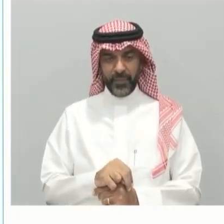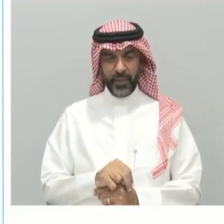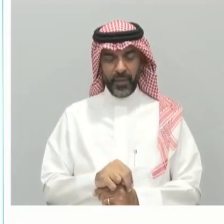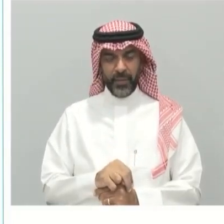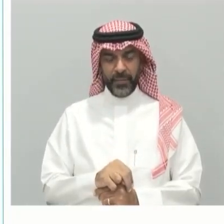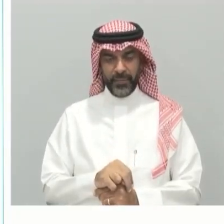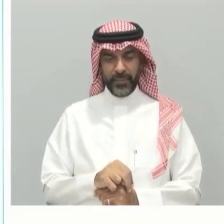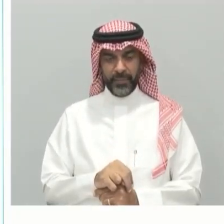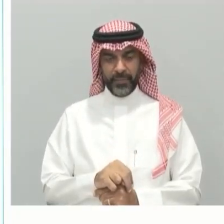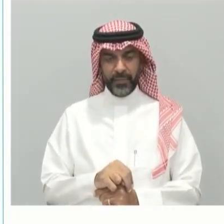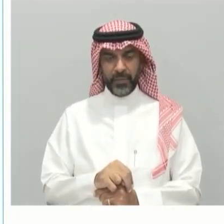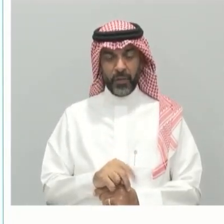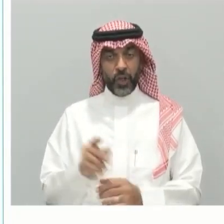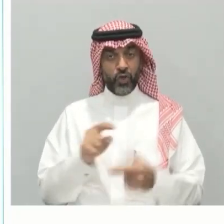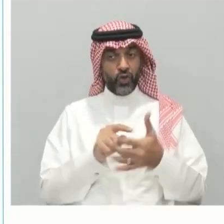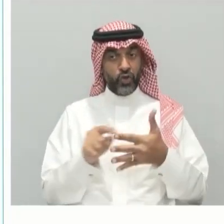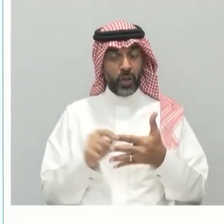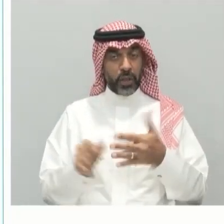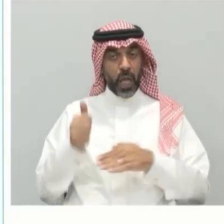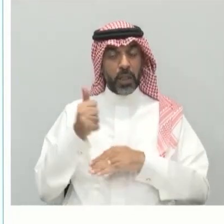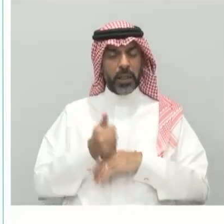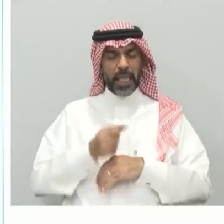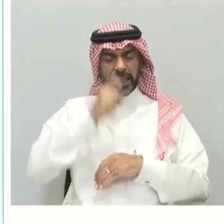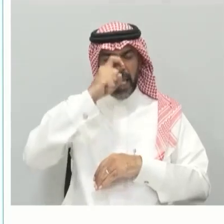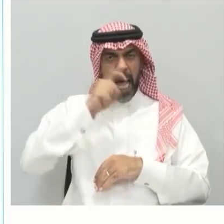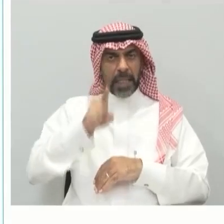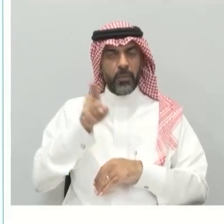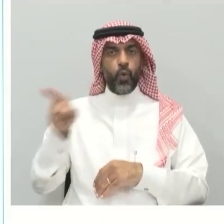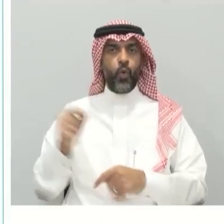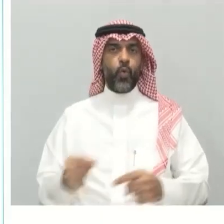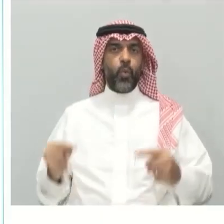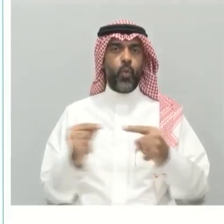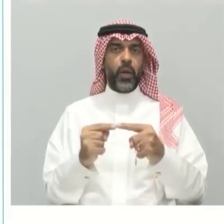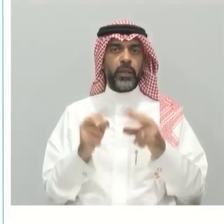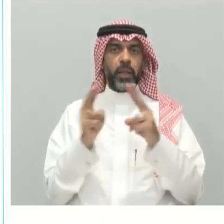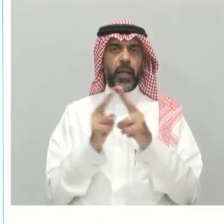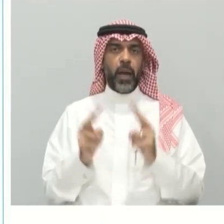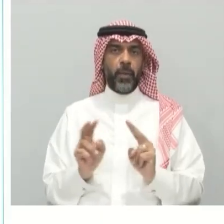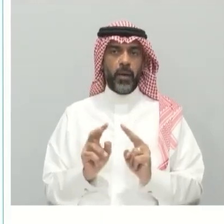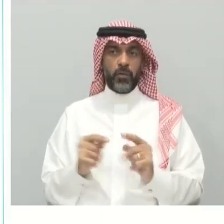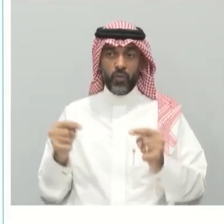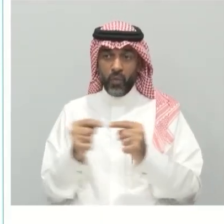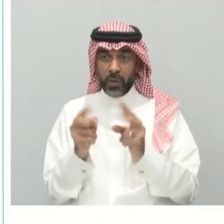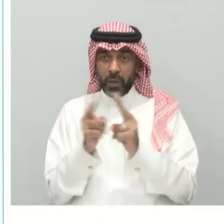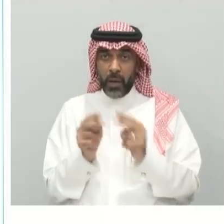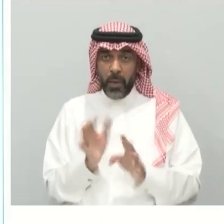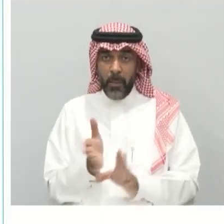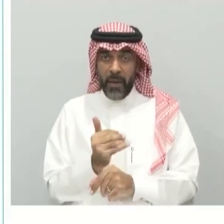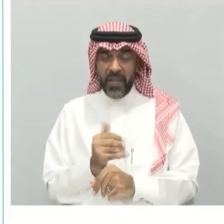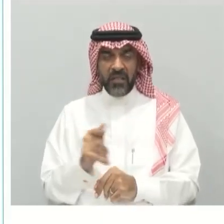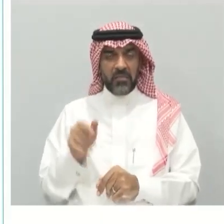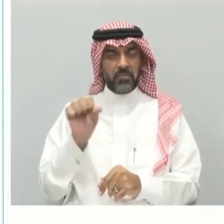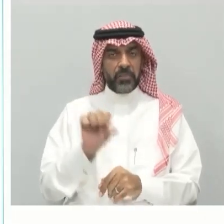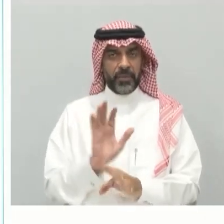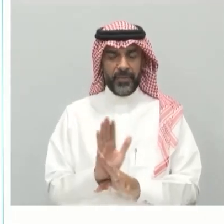تنقل الالكترونات فهنا شرط اساسي انه لابد ان يكون ماده ايش موصله للتيار الكهربائي بما